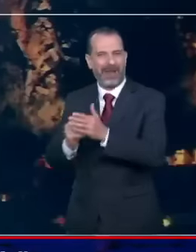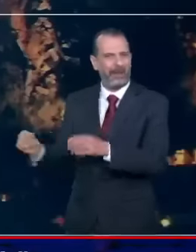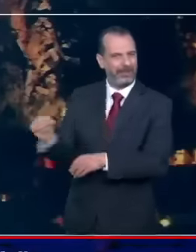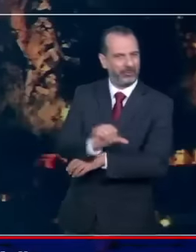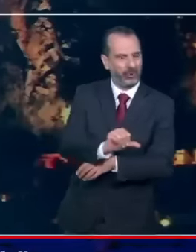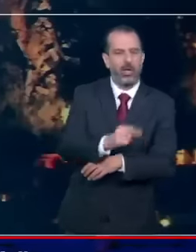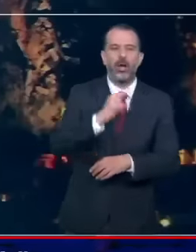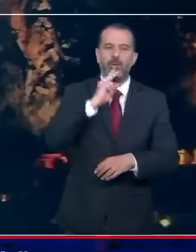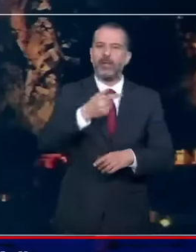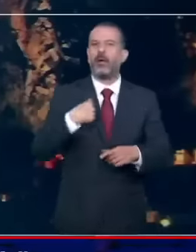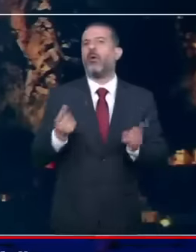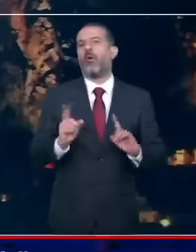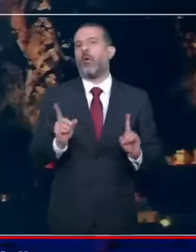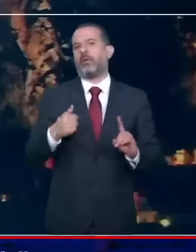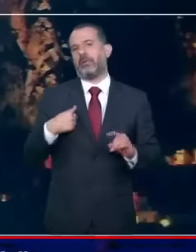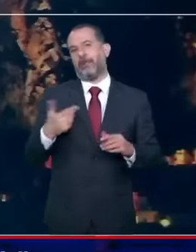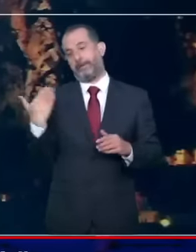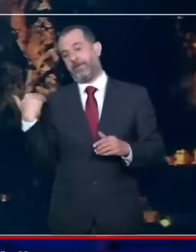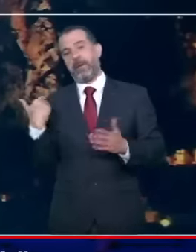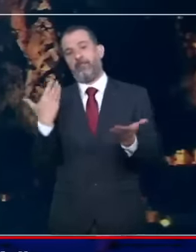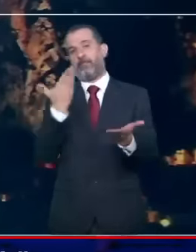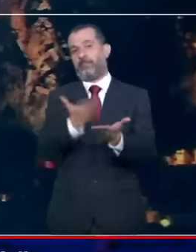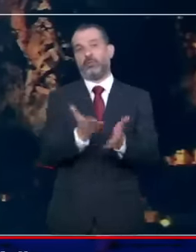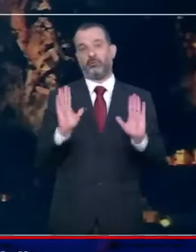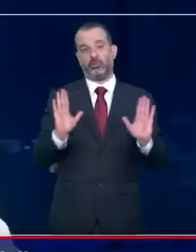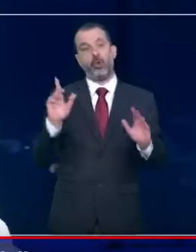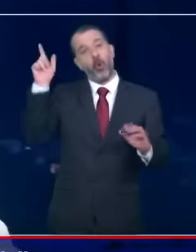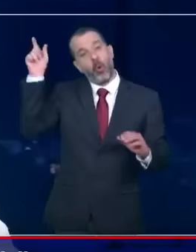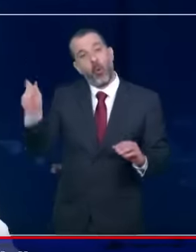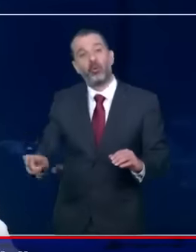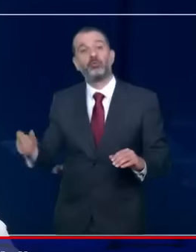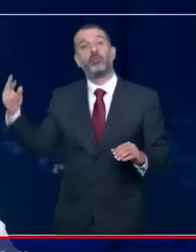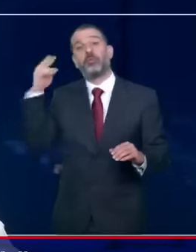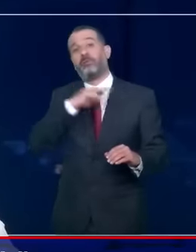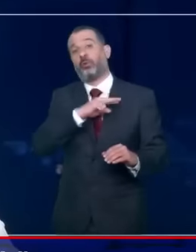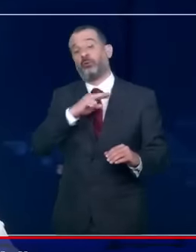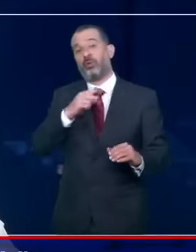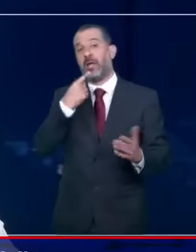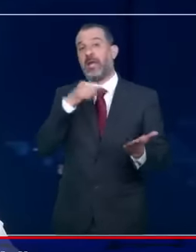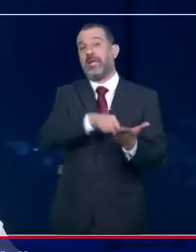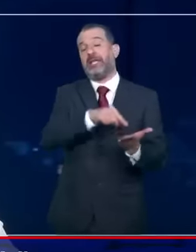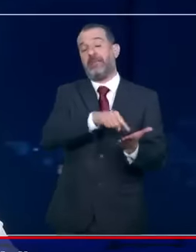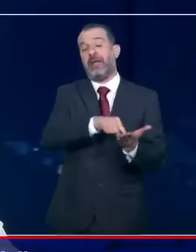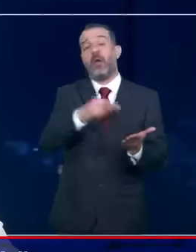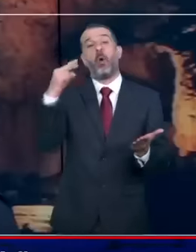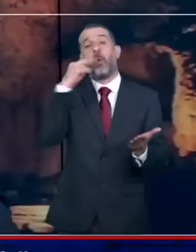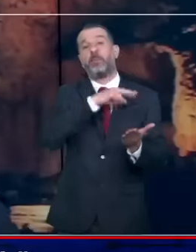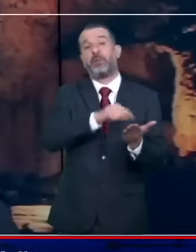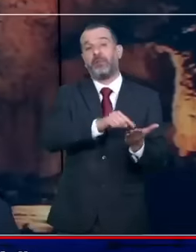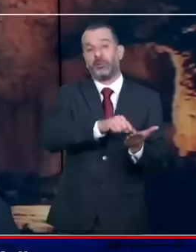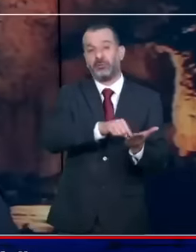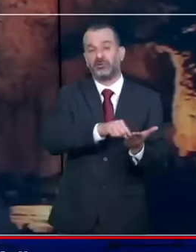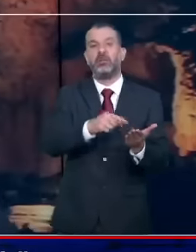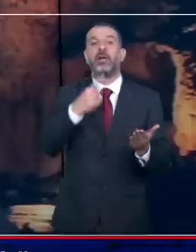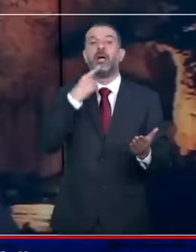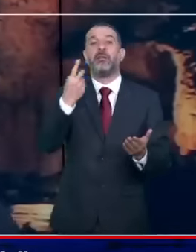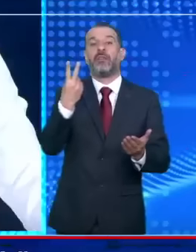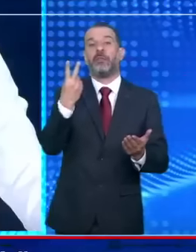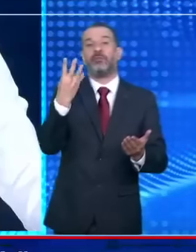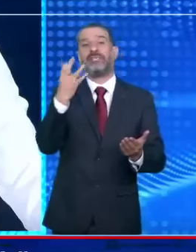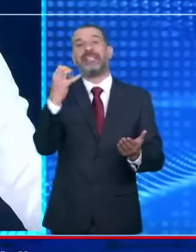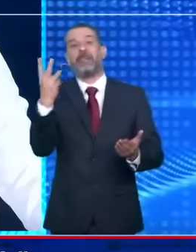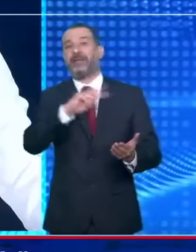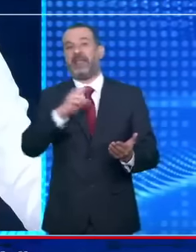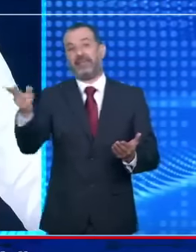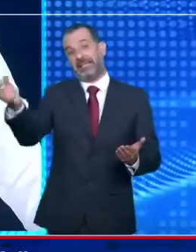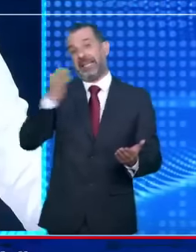είναι στις δύο προτάσεις νόμου που έχουμε κάνει τώρα. Όχι, όχι. Στις οποίες ο Πρωθυπουργός είπε. Θέλω να σας ρωτήσω αν προτείνετε κάτι αντίστοιχο και στις συντάξεις. Ότι 45 δις. Η